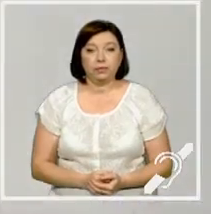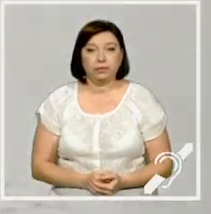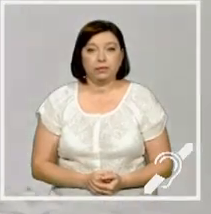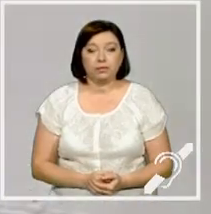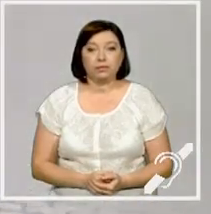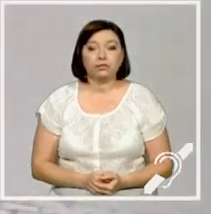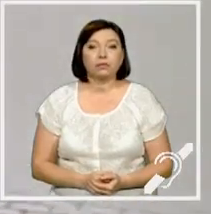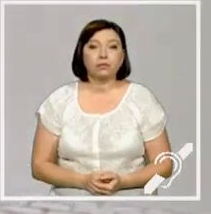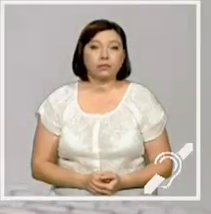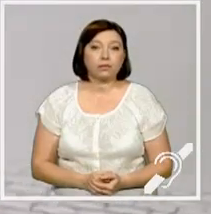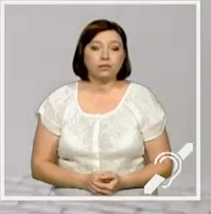RON CH